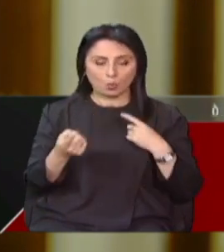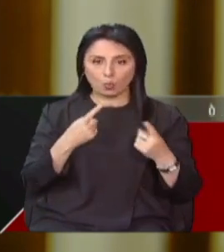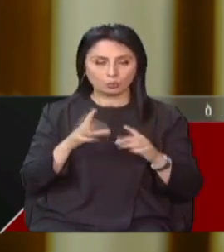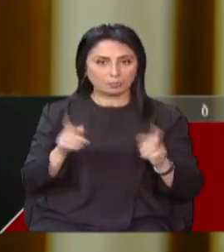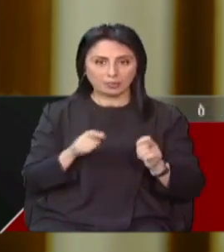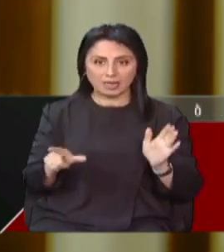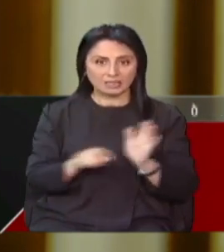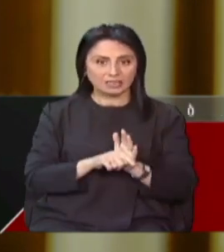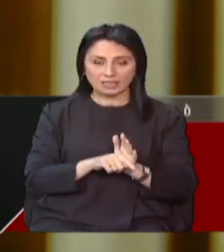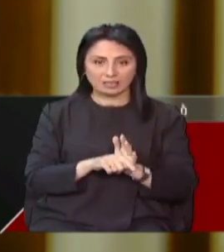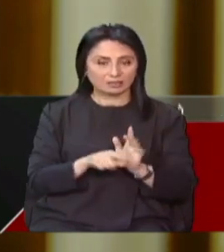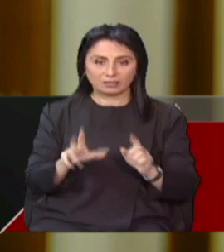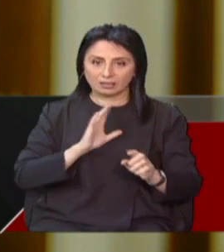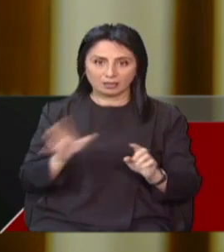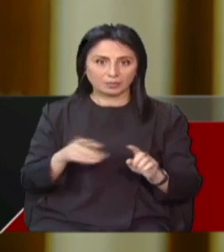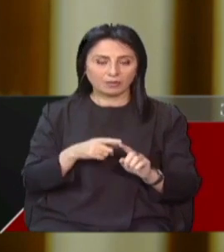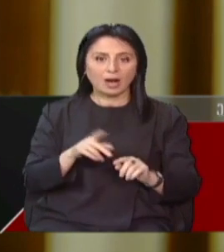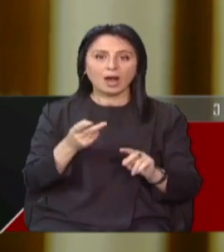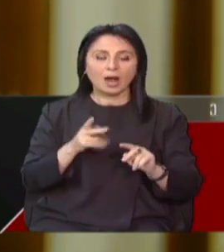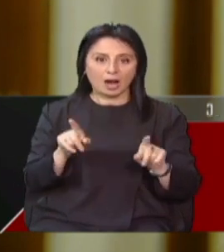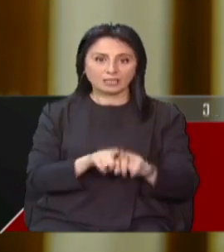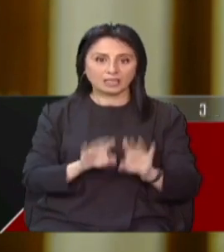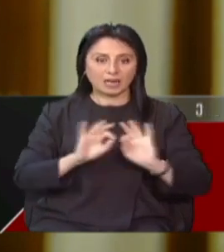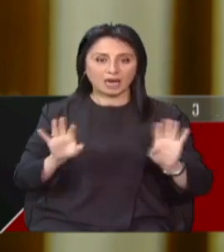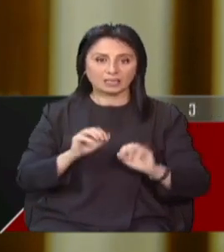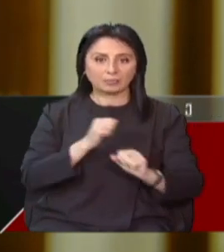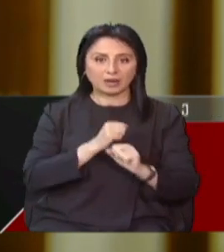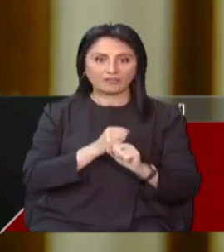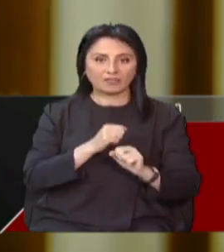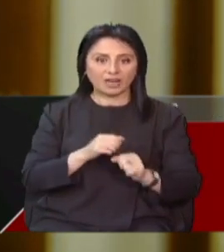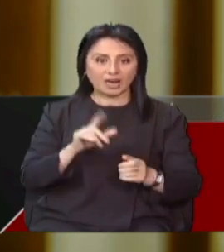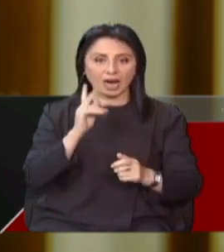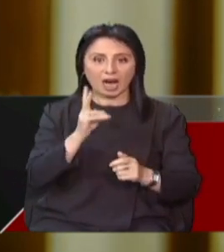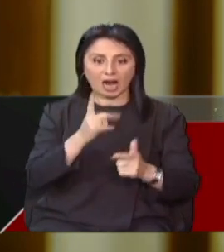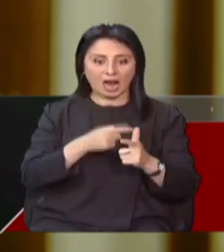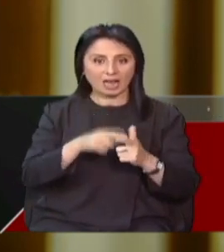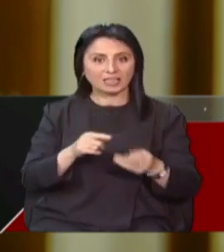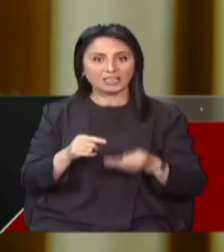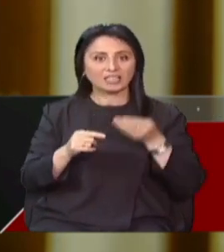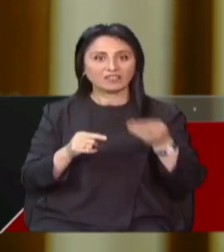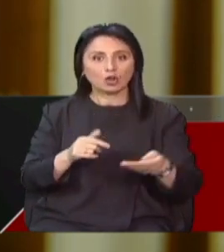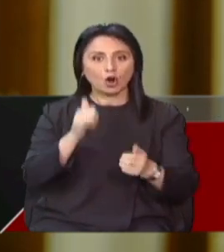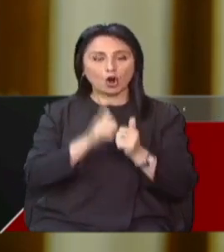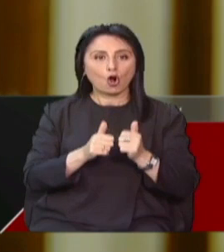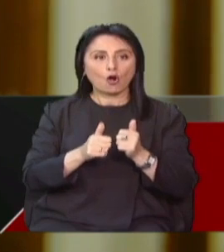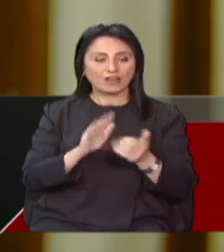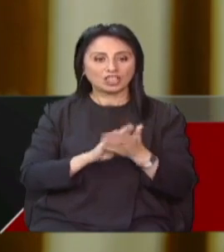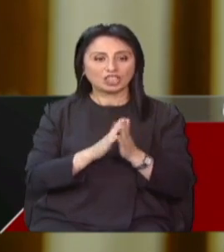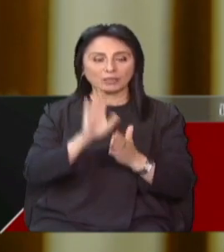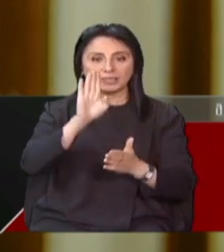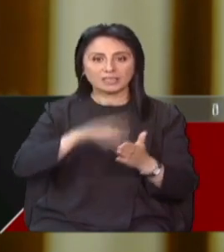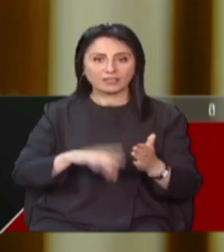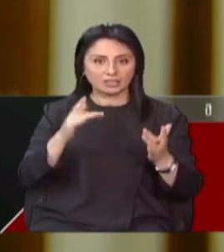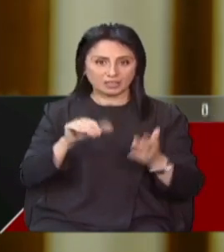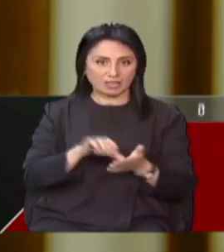კონსულტაცია პრეზიდენტს მართულ გუნდთან. ასევე გაკეთდა განცხადება, რომ წარმოდგენილი კანდიდატები ესე ფორს მაჟორულად ყოველგვარი შეთანხმების გარეშე